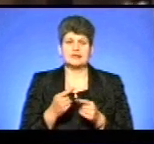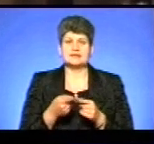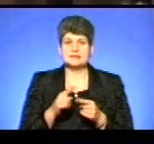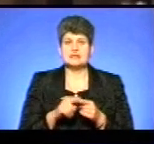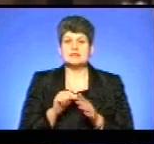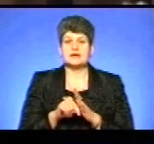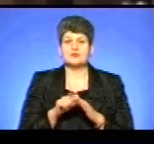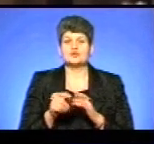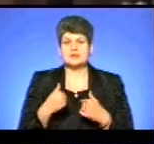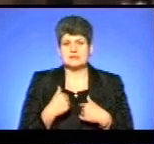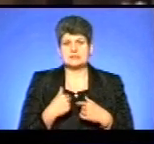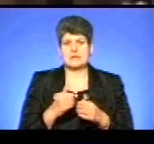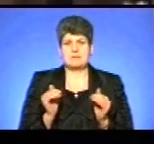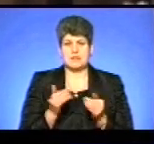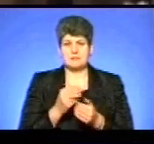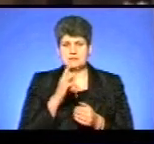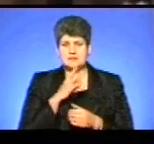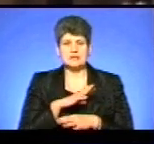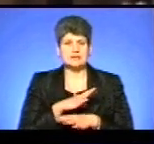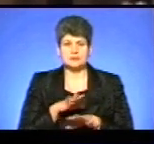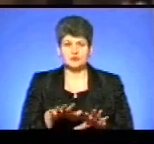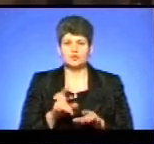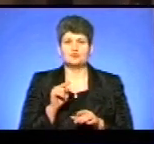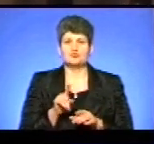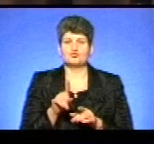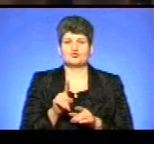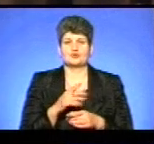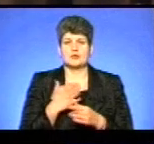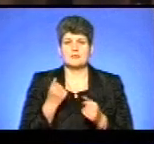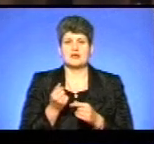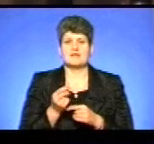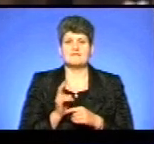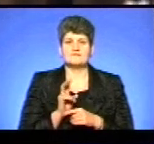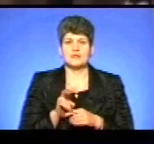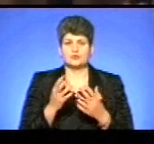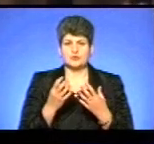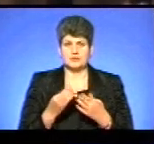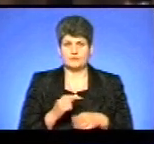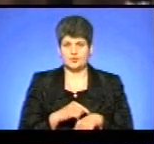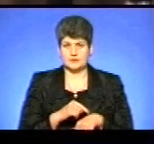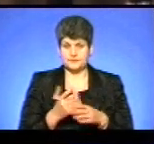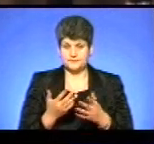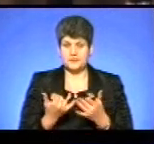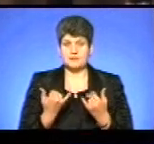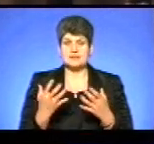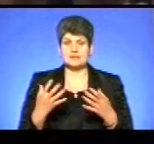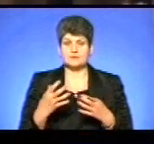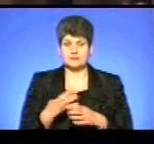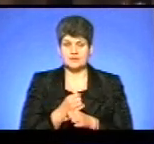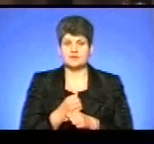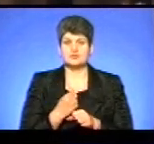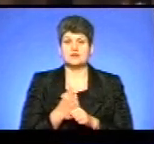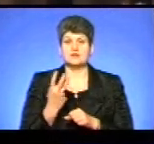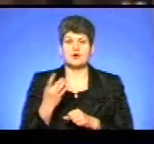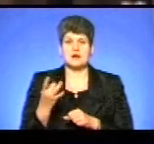вже, що в нас по-любому мінімальної зарплати не буде, тому що немає виходу днів і немає годинів. Тепер нам забрали, скоротили, трьохразову